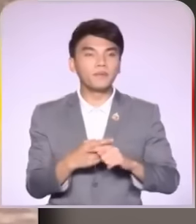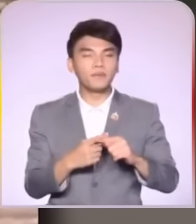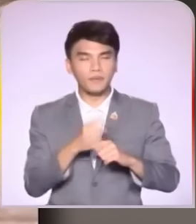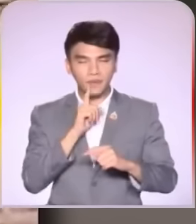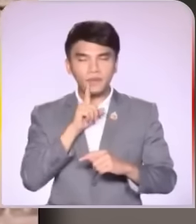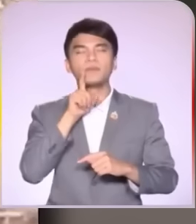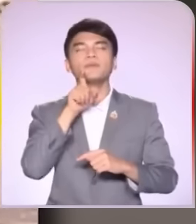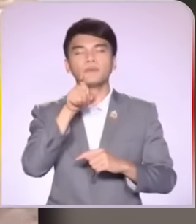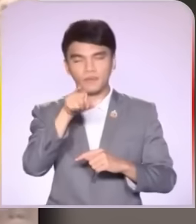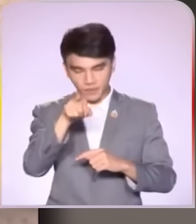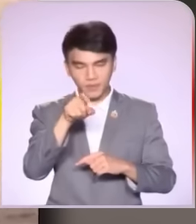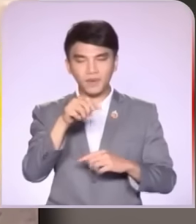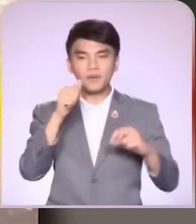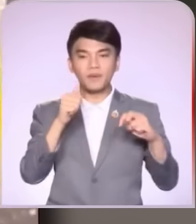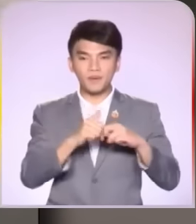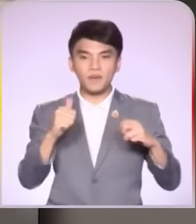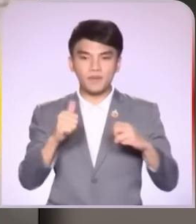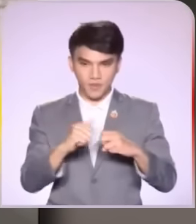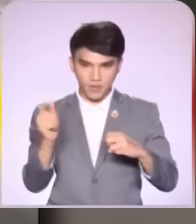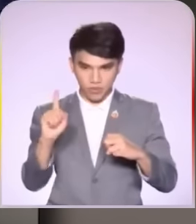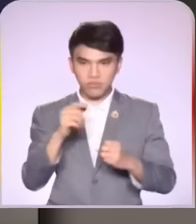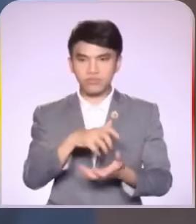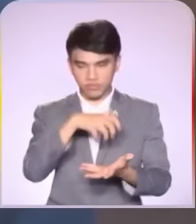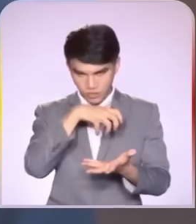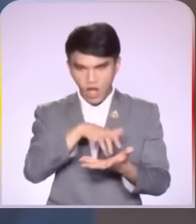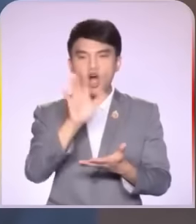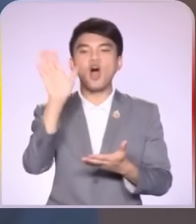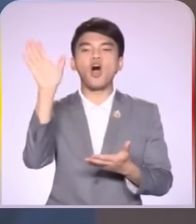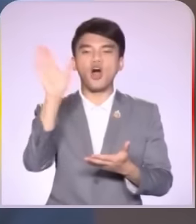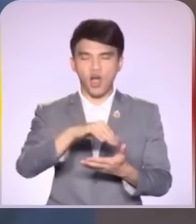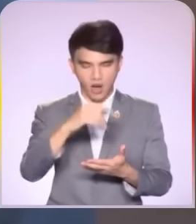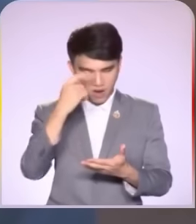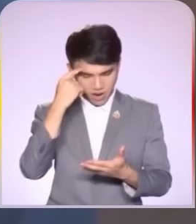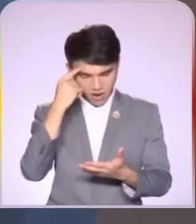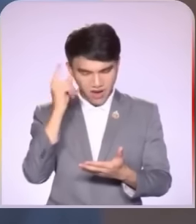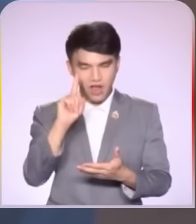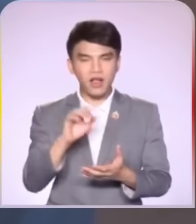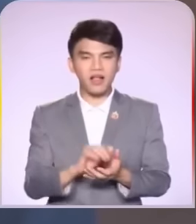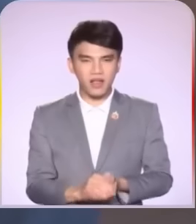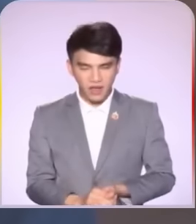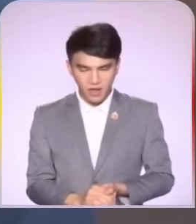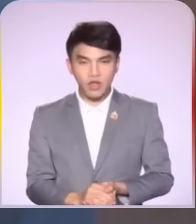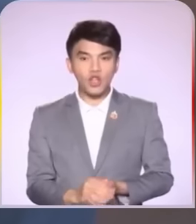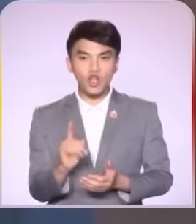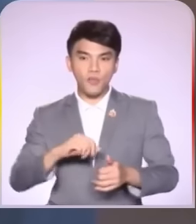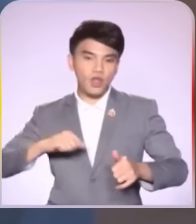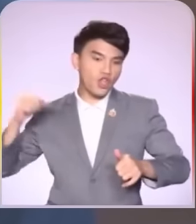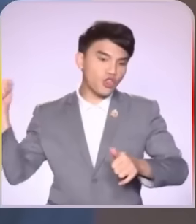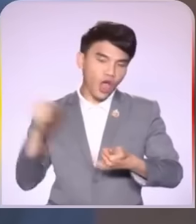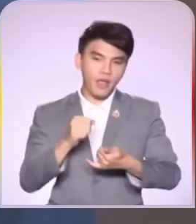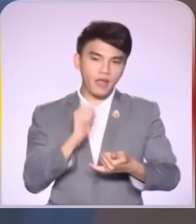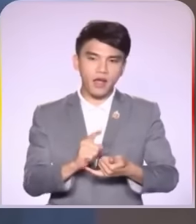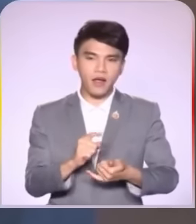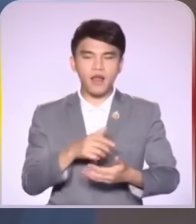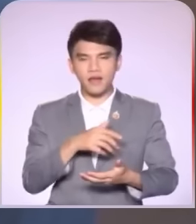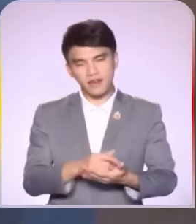อก็เลยไปถามคนในวินซะเลยนะคะคนในวินก็เลยบอกว่าอ๋อสามีหนูอะถูกนายอรรถพลเนี่ยทำร้ายเธ